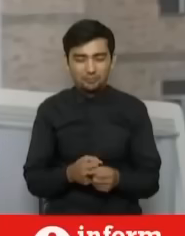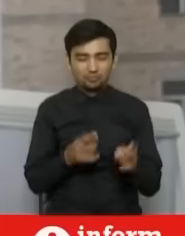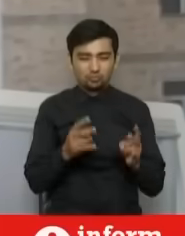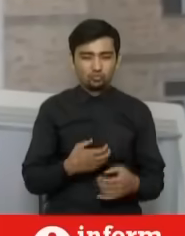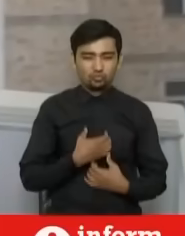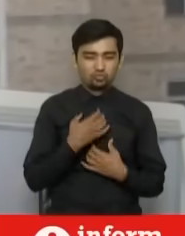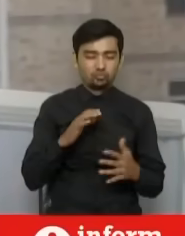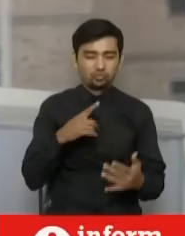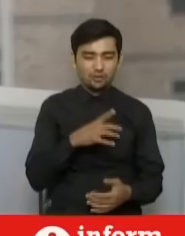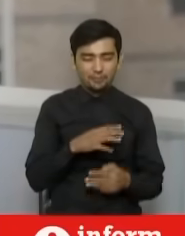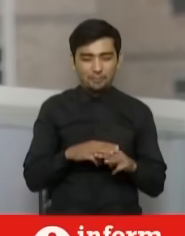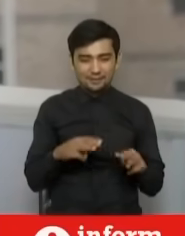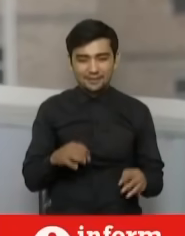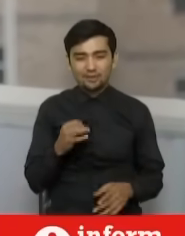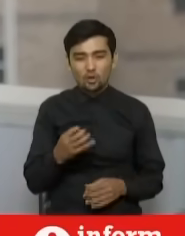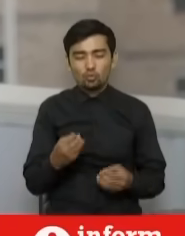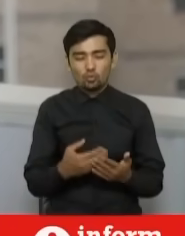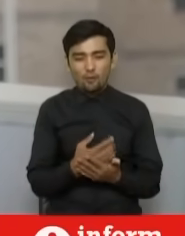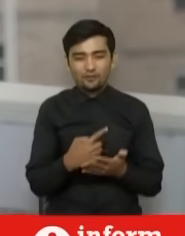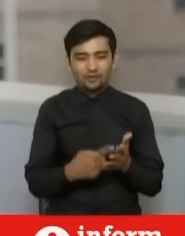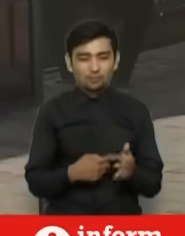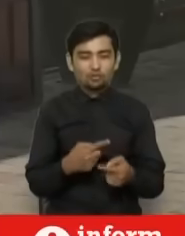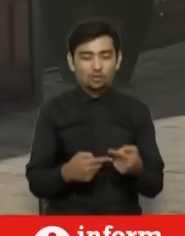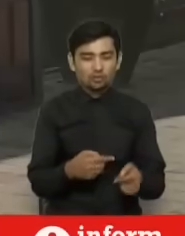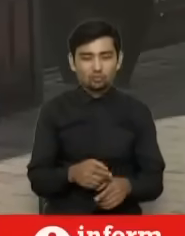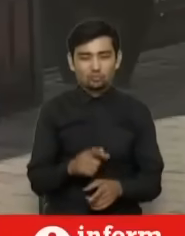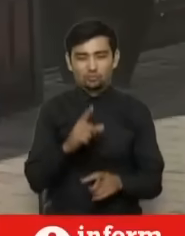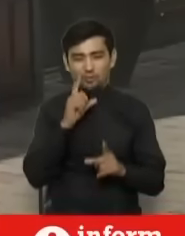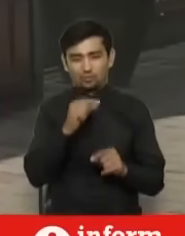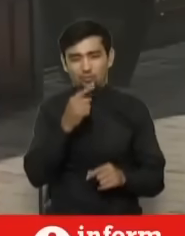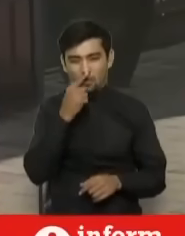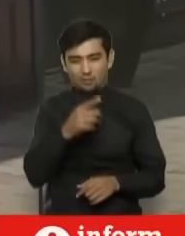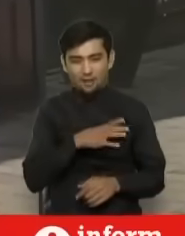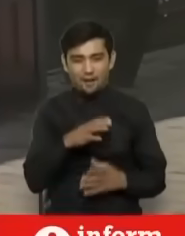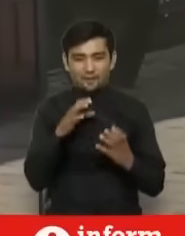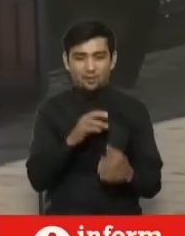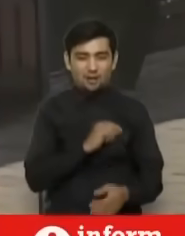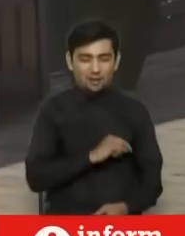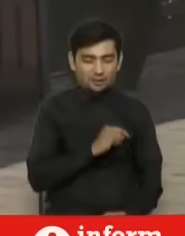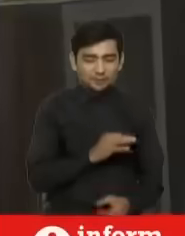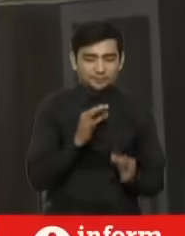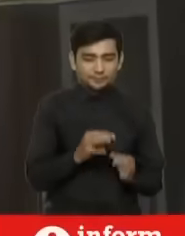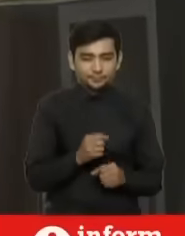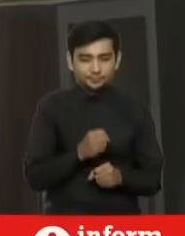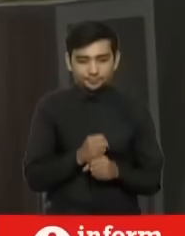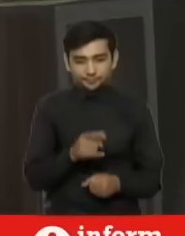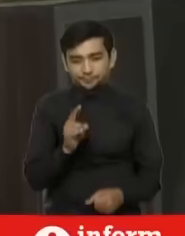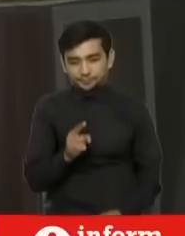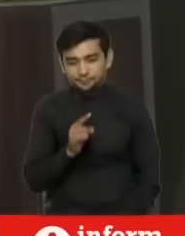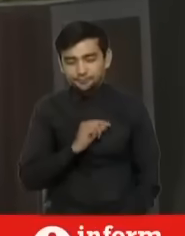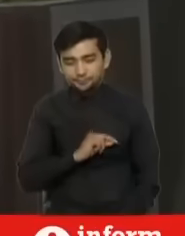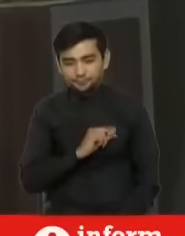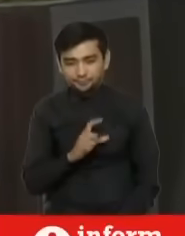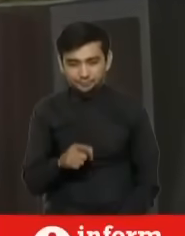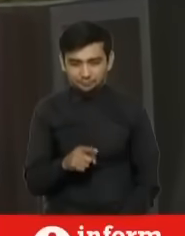деген пікірде министр. Сондай-ақ жаңа талап арқылы ұзақ жолға шығатын автобустардың жұмысын жандандыру көзделген, ал такси жүргізушілері бұл